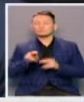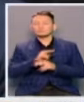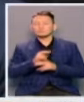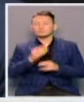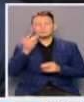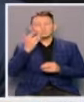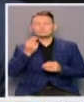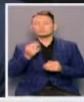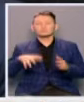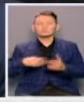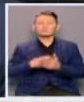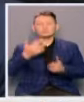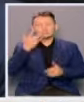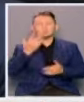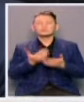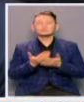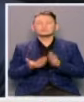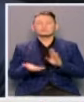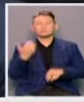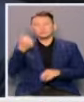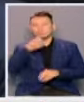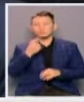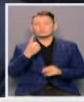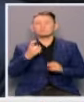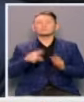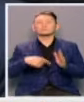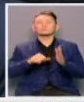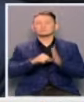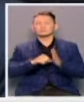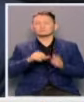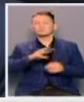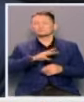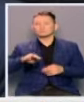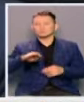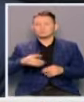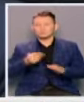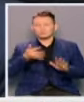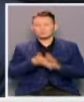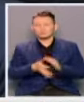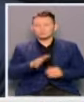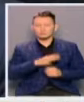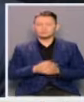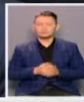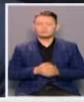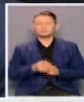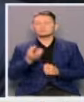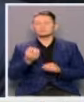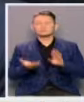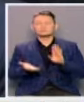деңгейде қаражат бөліп отырмыз. Былтыр мысалы 116 миллион теңге бөлдік. Және бұрындар